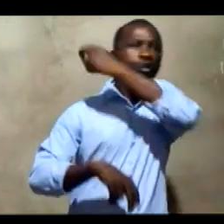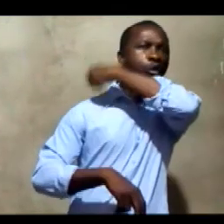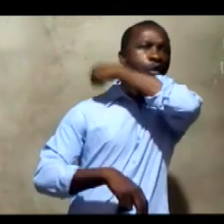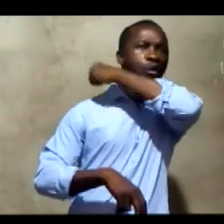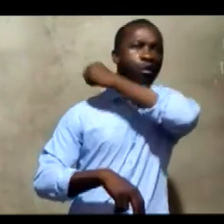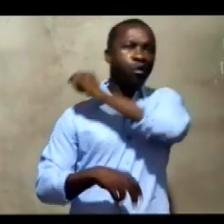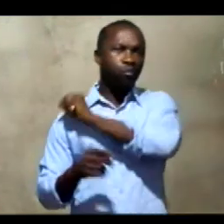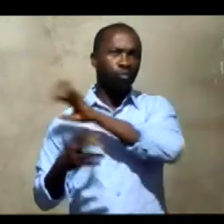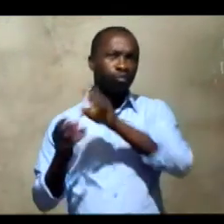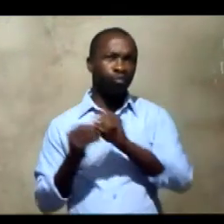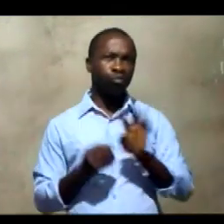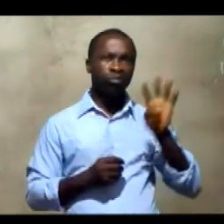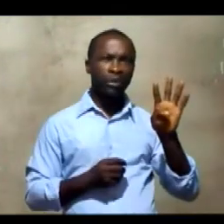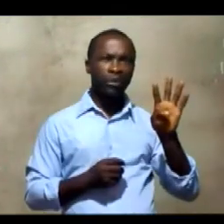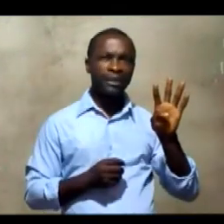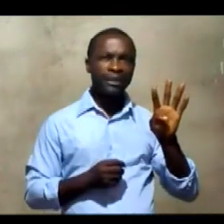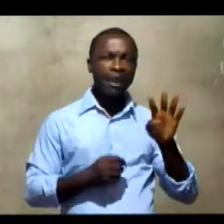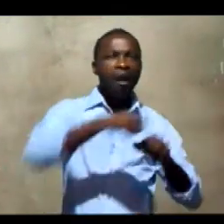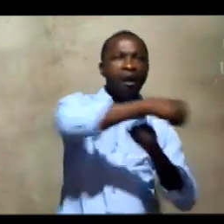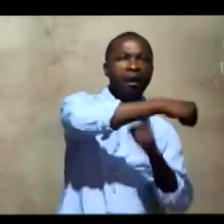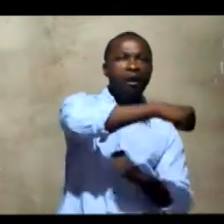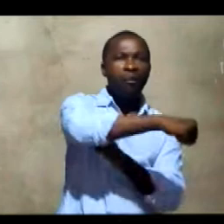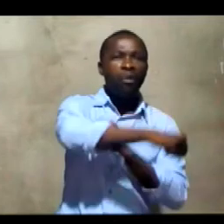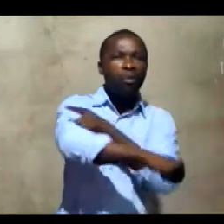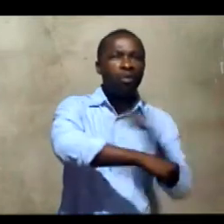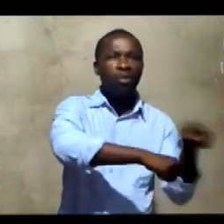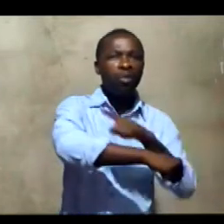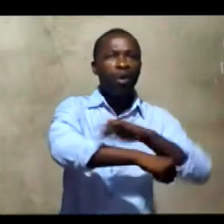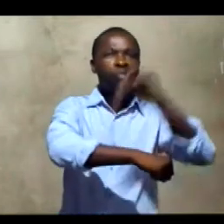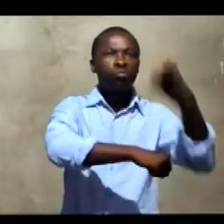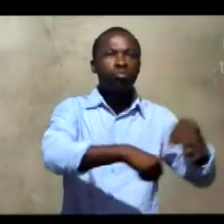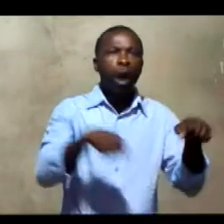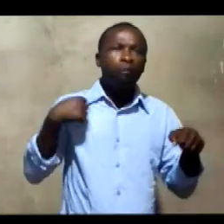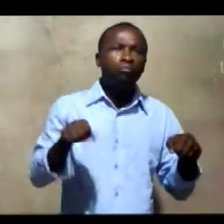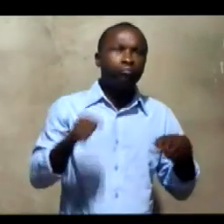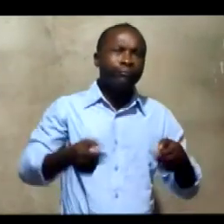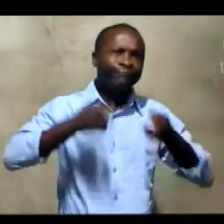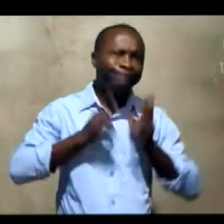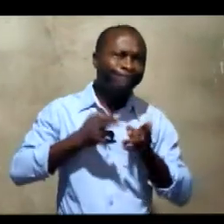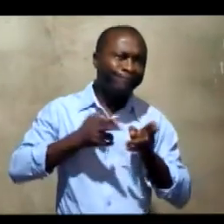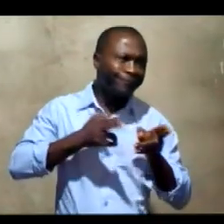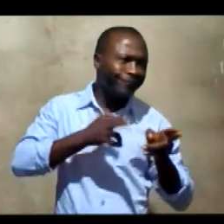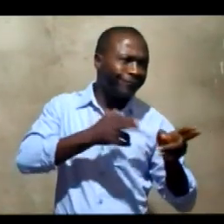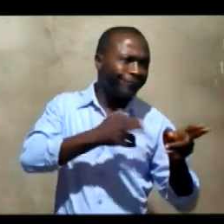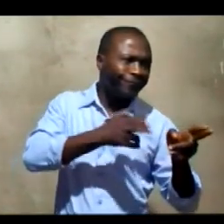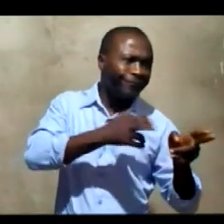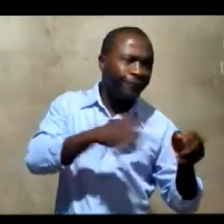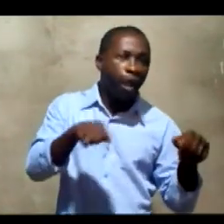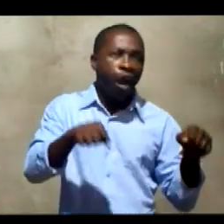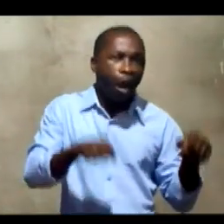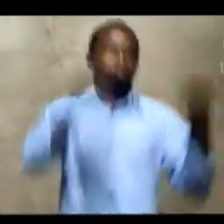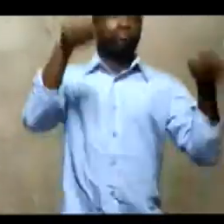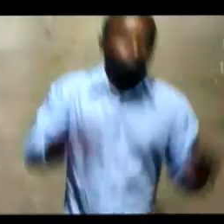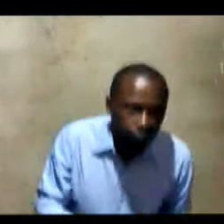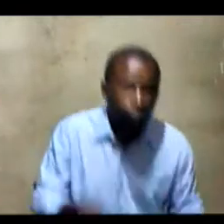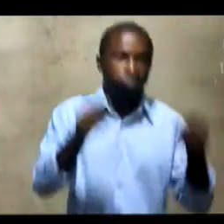la Dibombé, au moment où le conducteur de la moto traversait le dos d'âne. Roulant à vive allure, il n'a pas pu esquiver les véhicules qui venaient